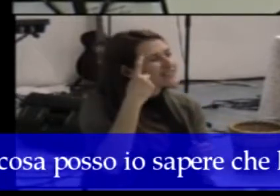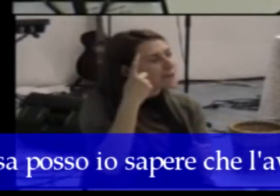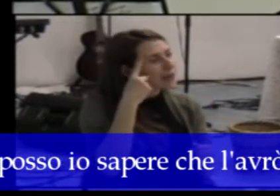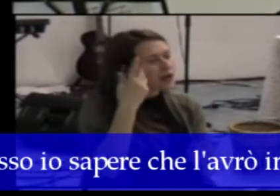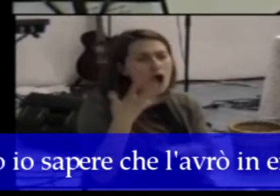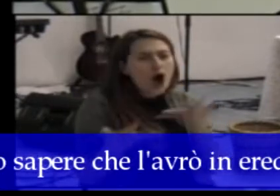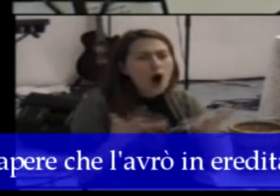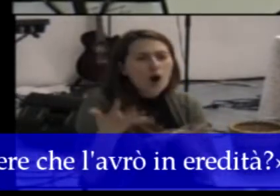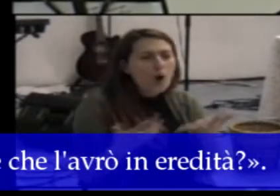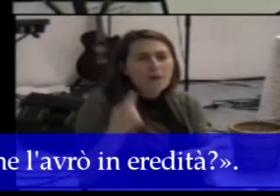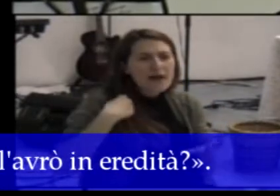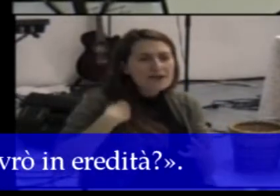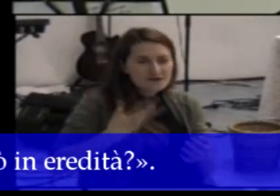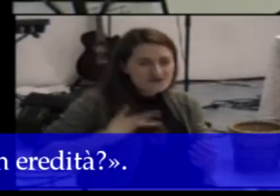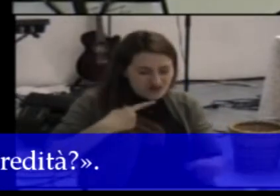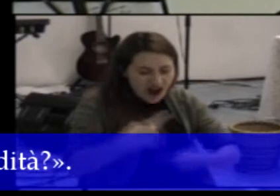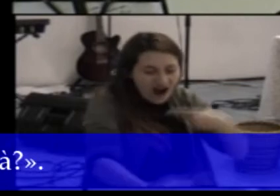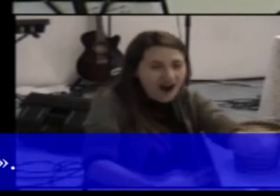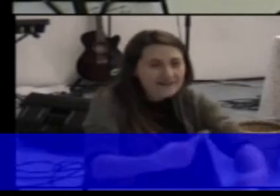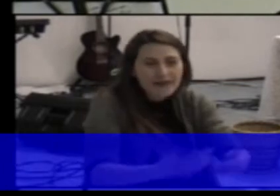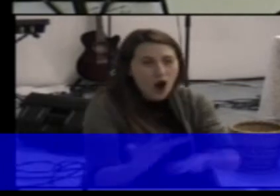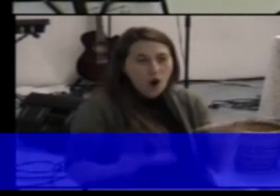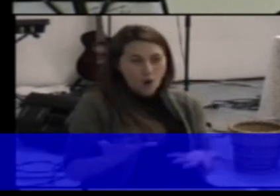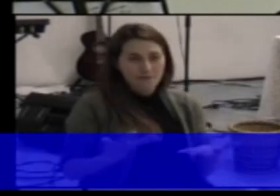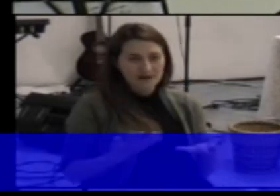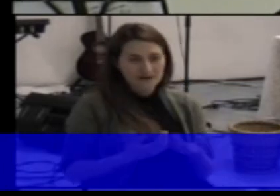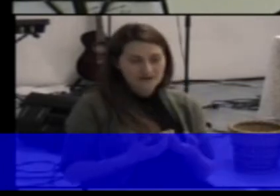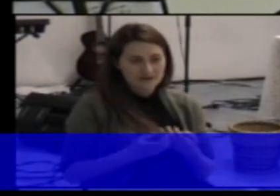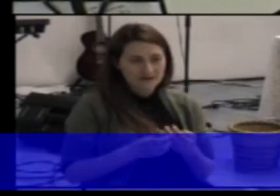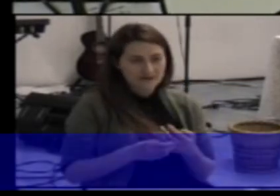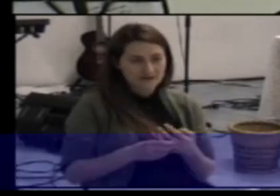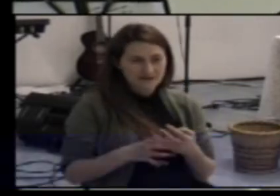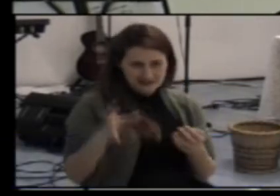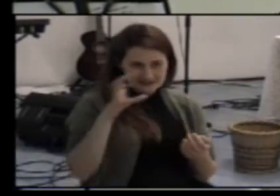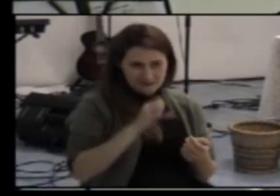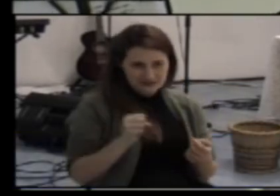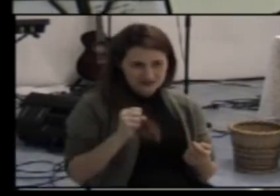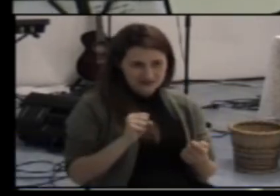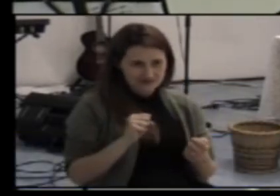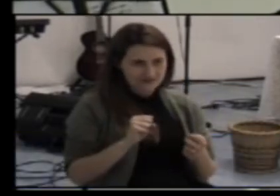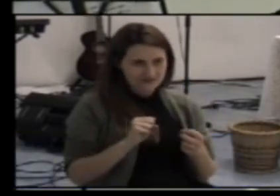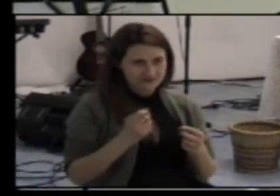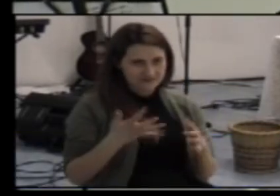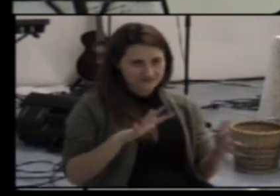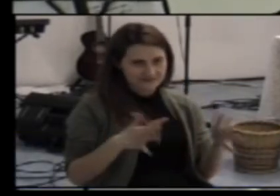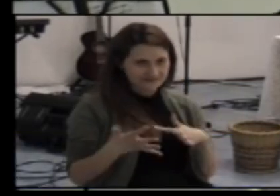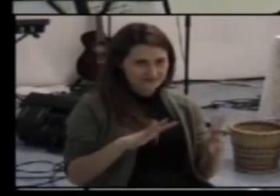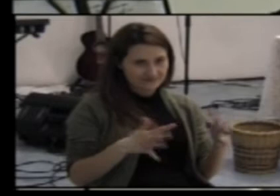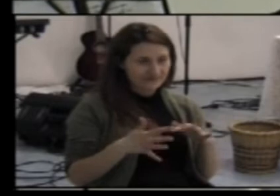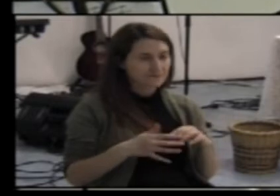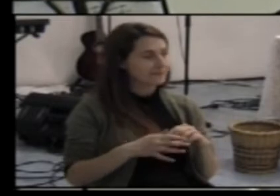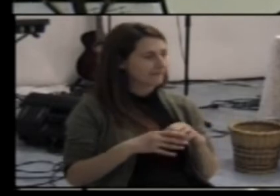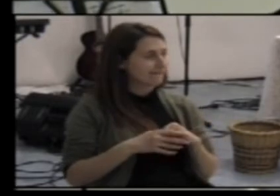l'avrò in eredità? In quel momento ad Abramo No, non voleva qualcosa in mano, qualcosa di